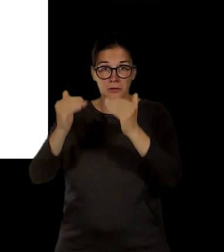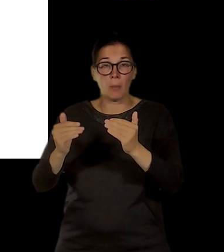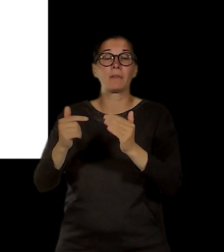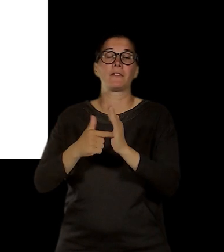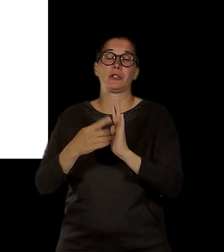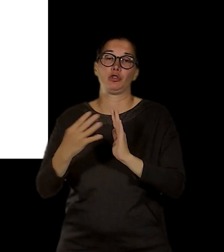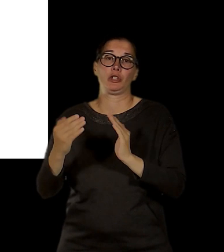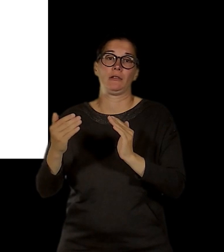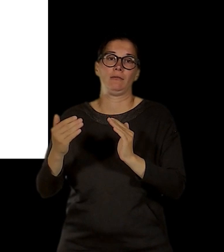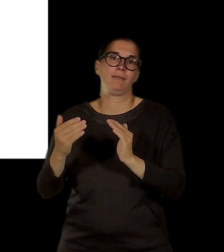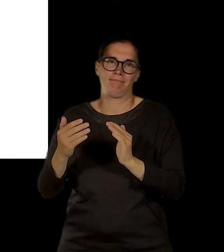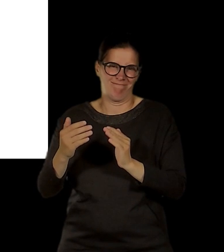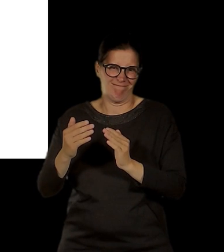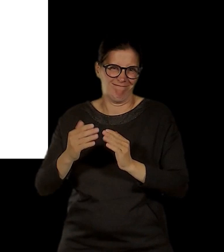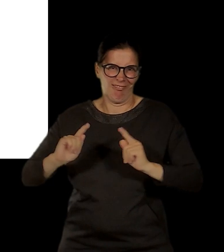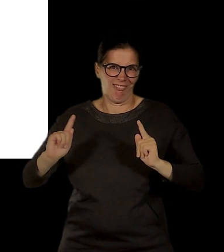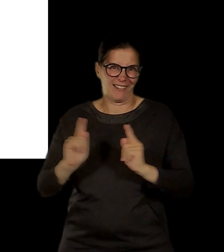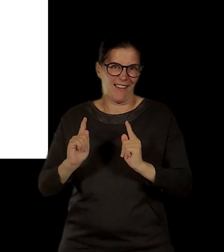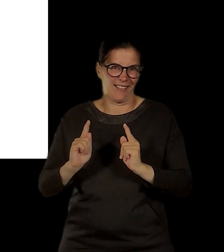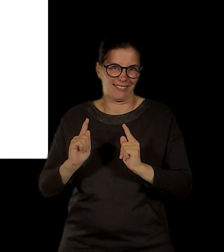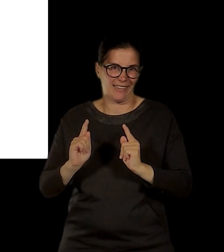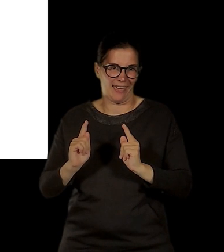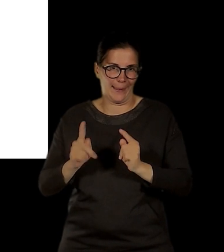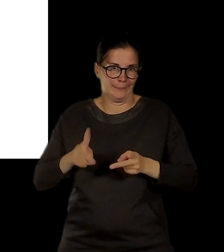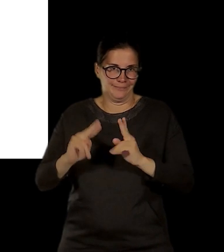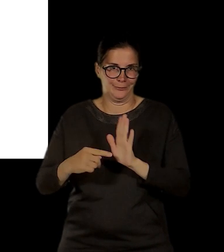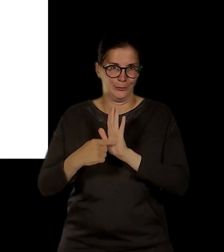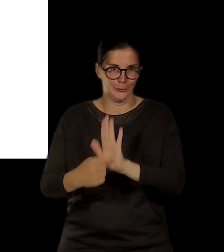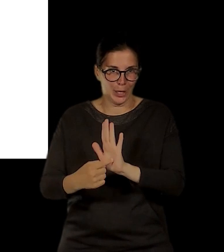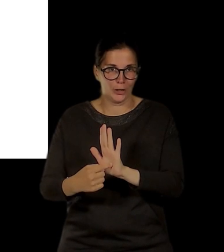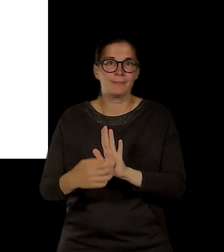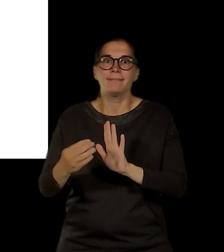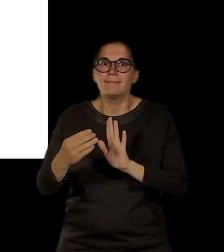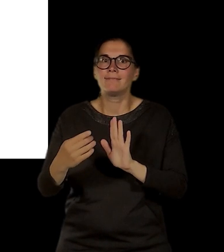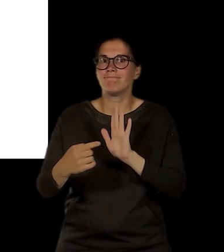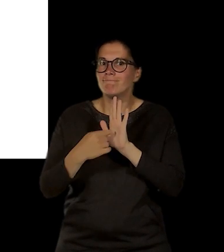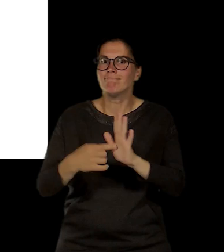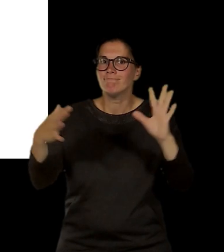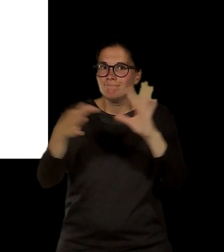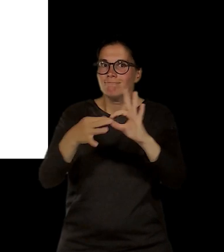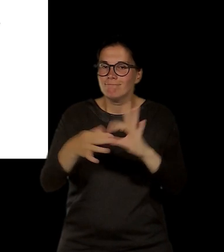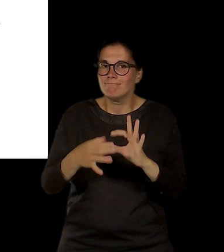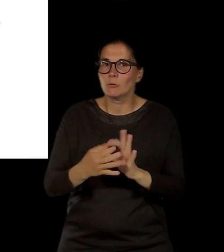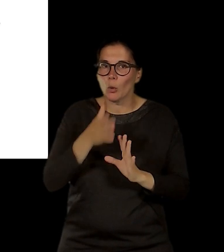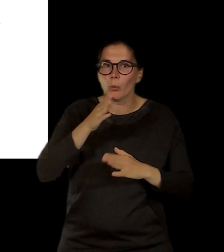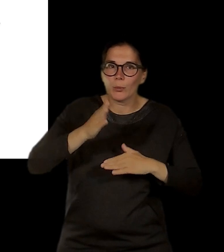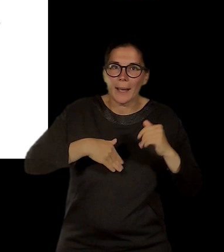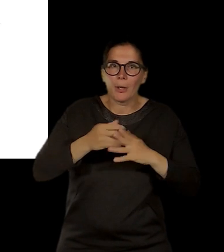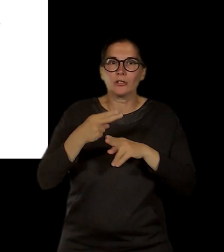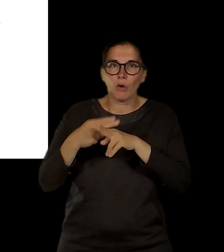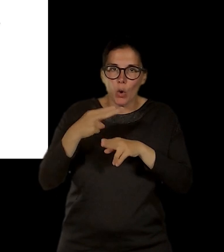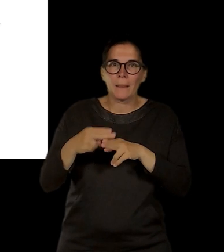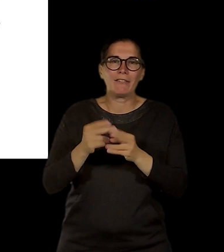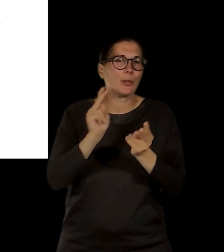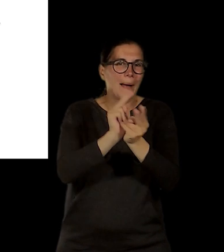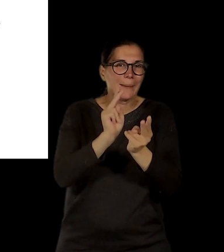2018-2024, což je pouze krátký výřez projektu. A zde jsou zobrazeny vlastně všechny souvislosti a mezi projekty,